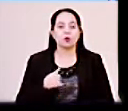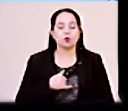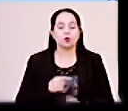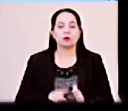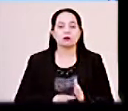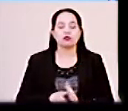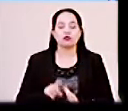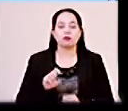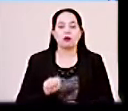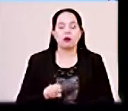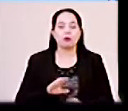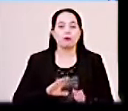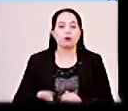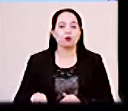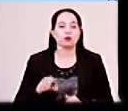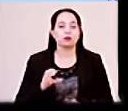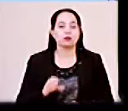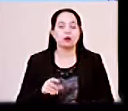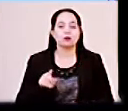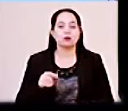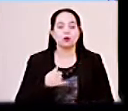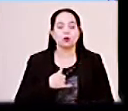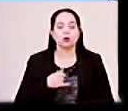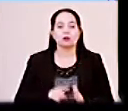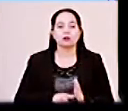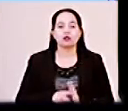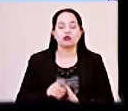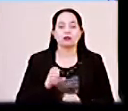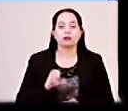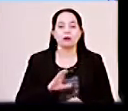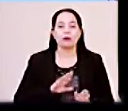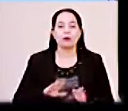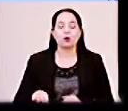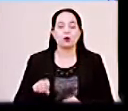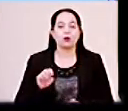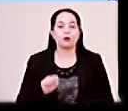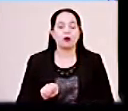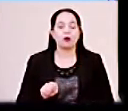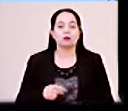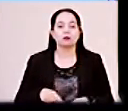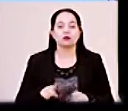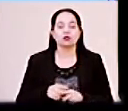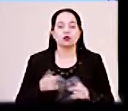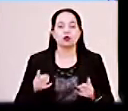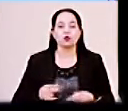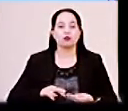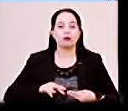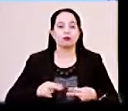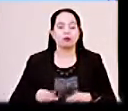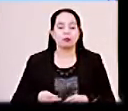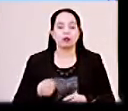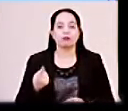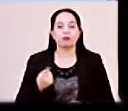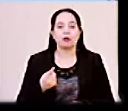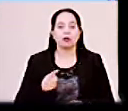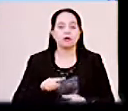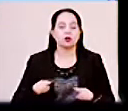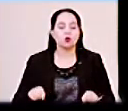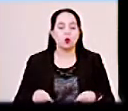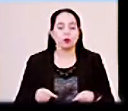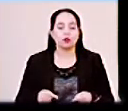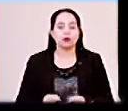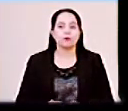нас сначала A, потом C. А здесь у нас сначала C, потом A. Значит, нужно поменять в первой